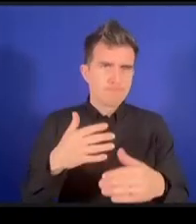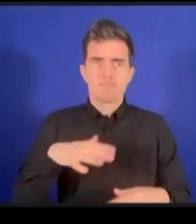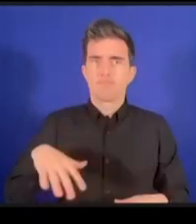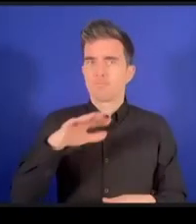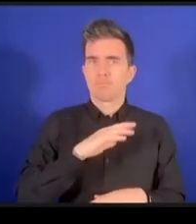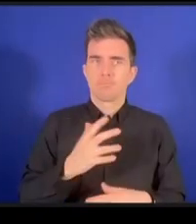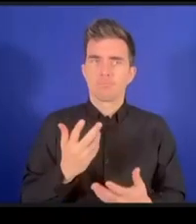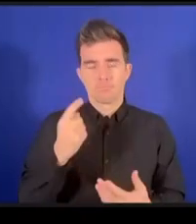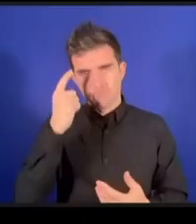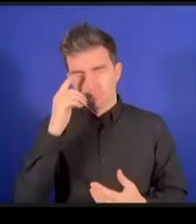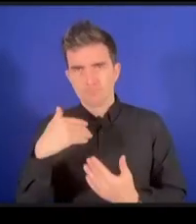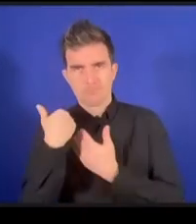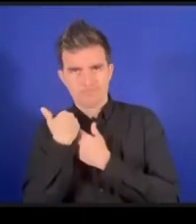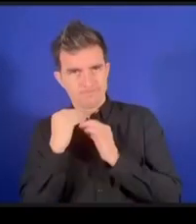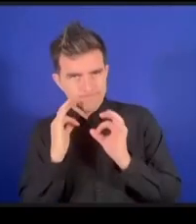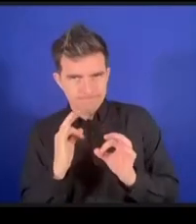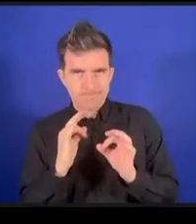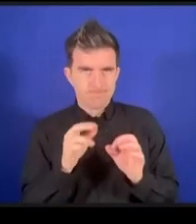распоряжении